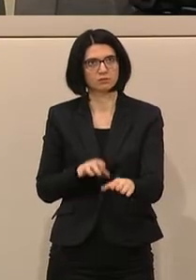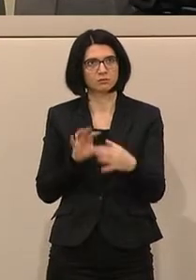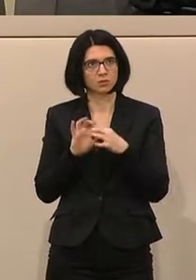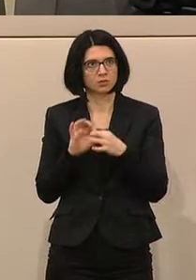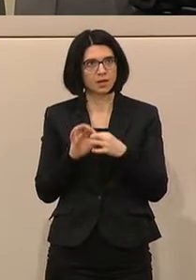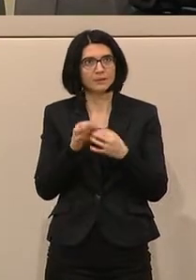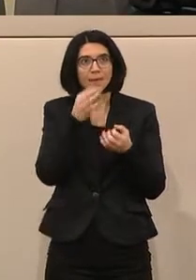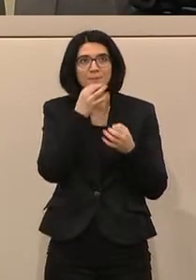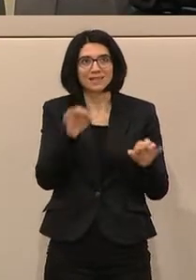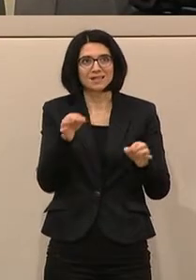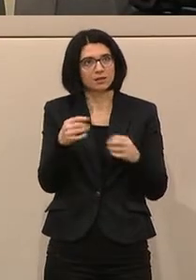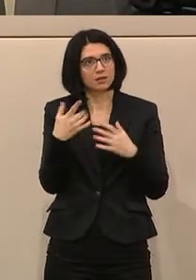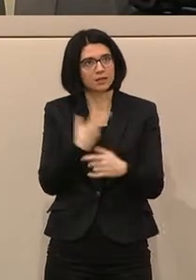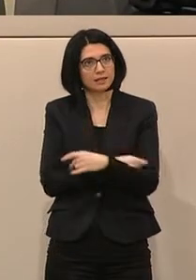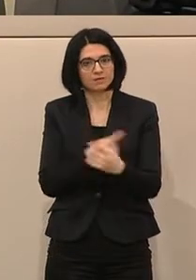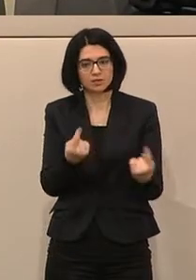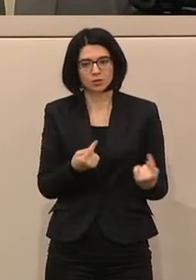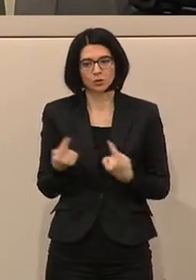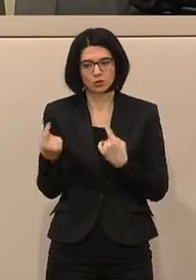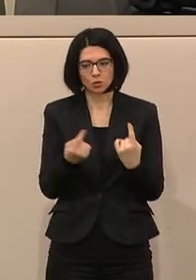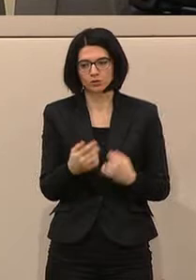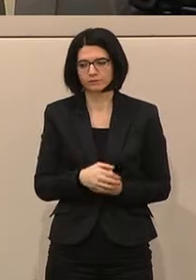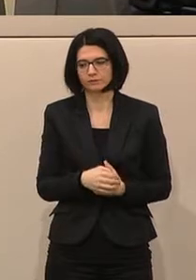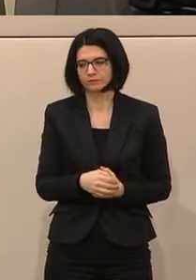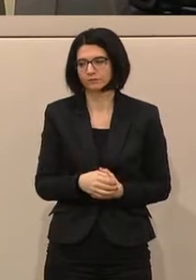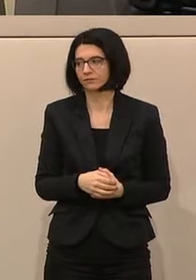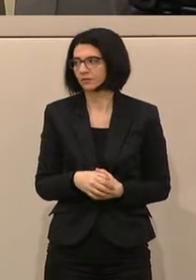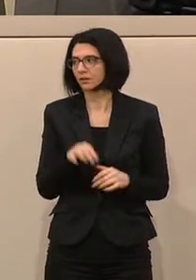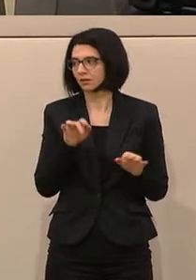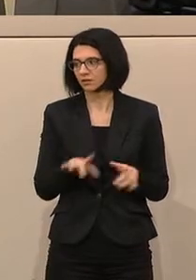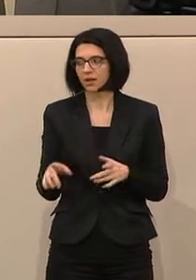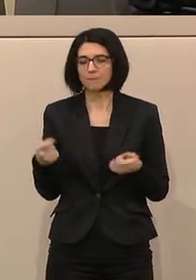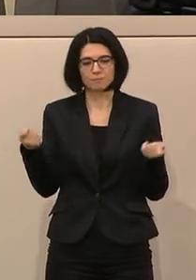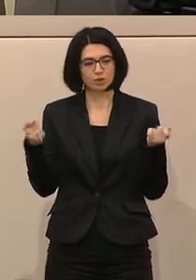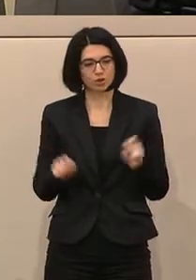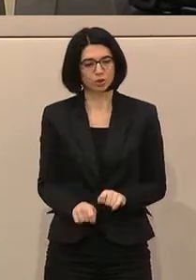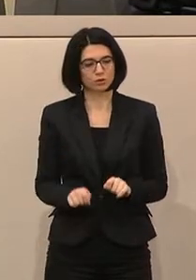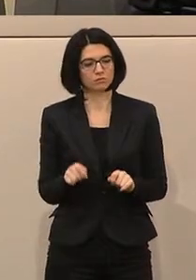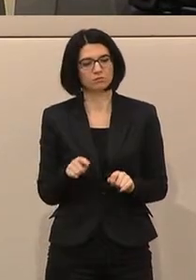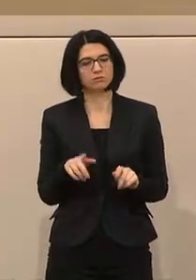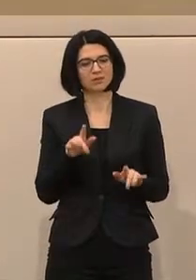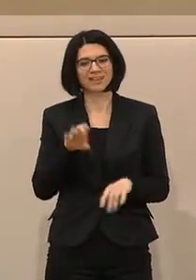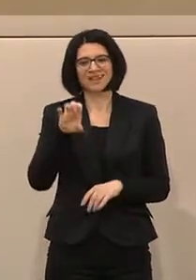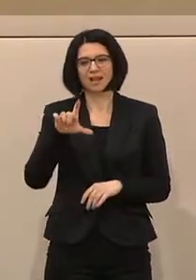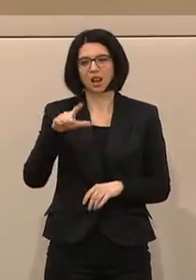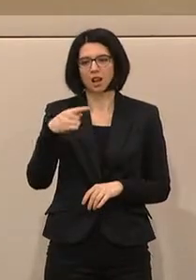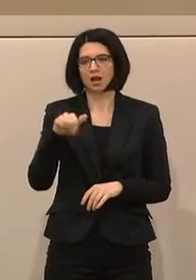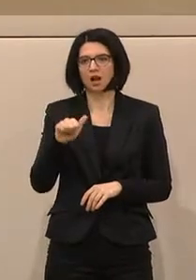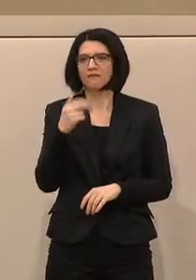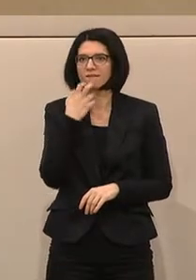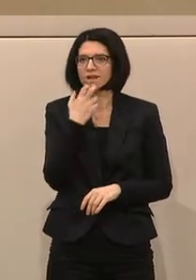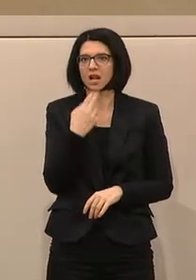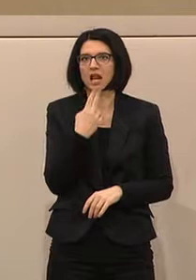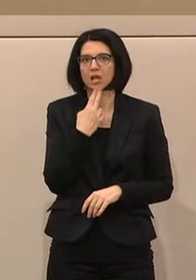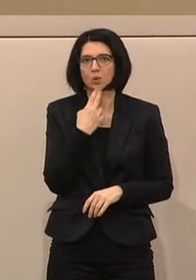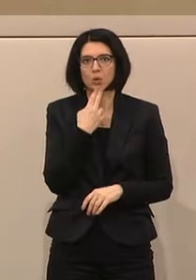einer besseren Impflage und einer besseren Impfmöglichkeit bei uns. Wir haben beschlossen, dass wir im Rahmen von ELGA einen elektronischen